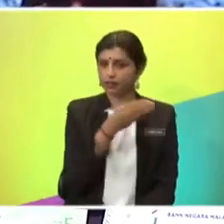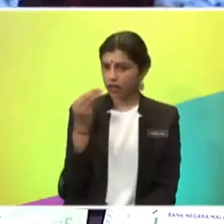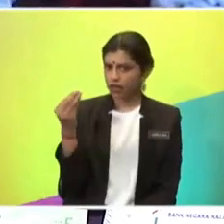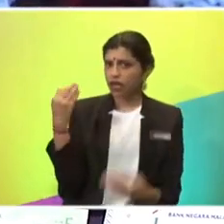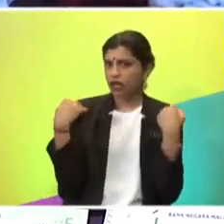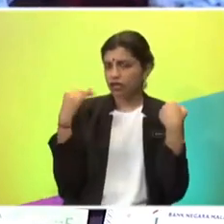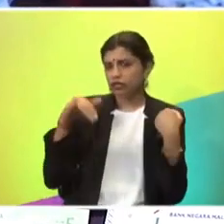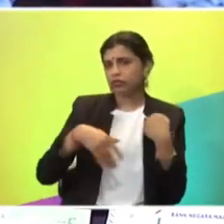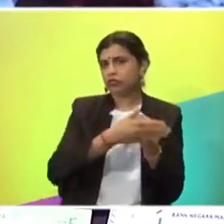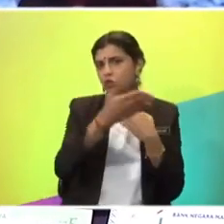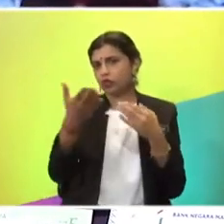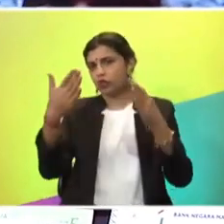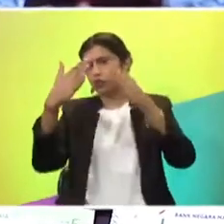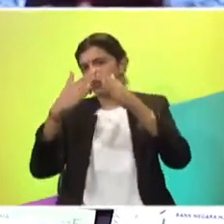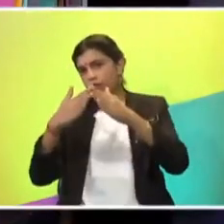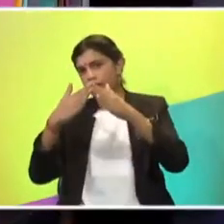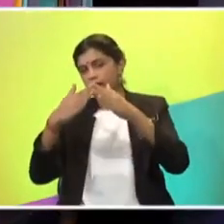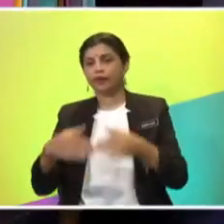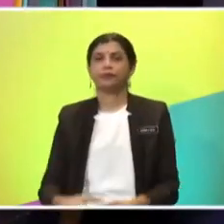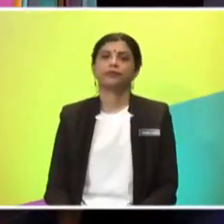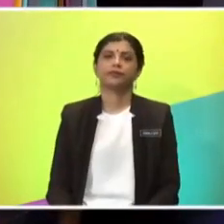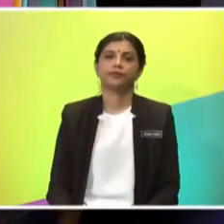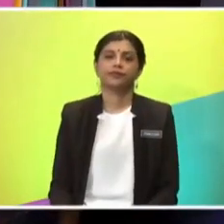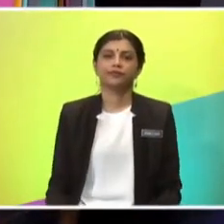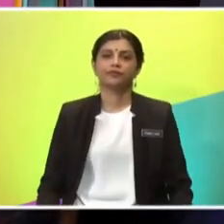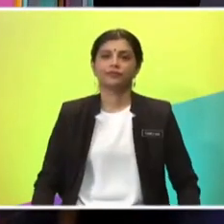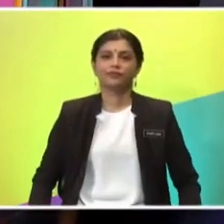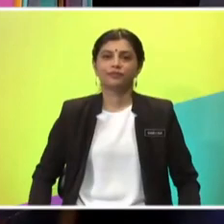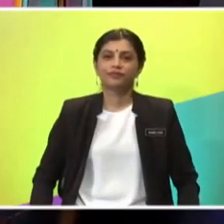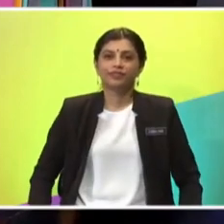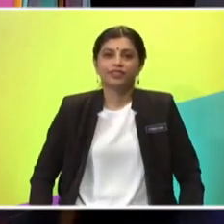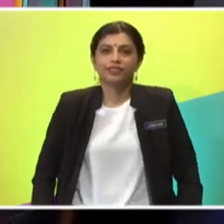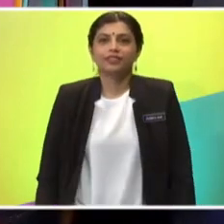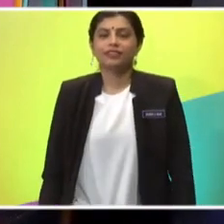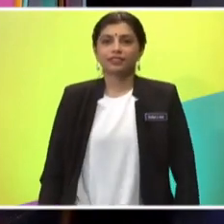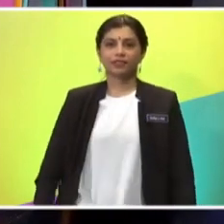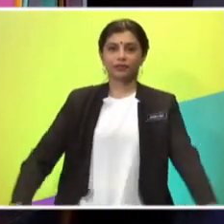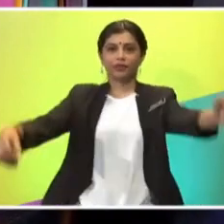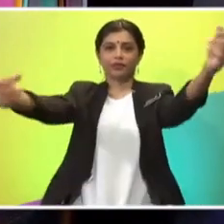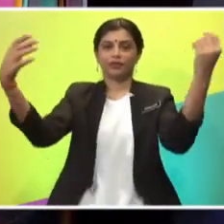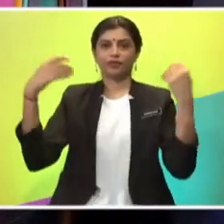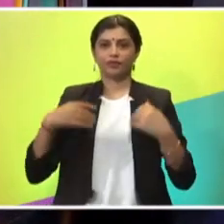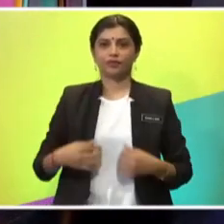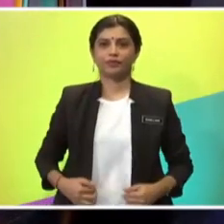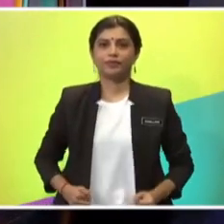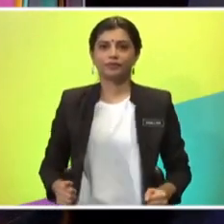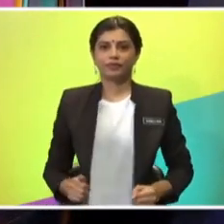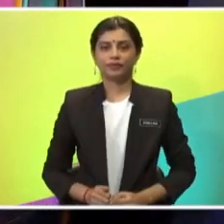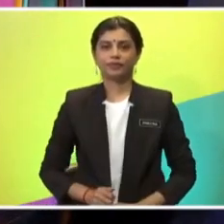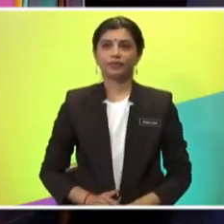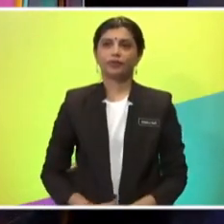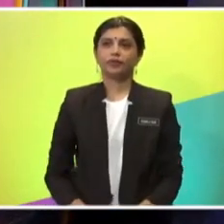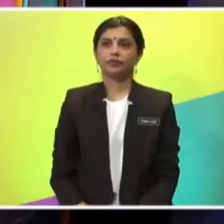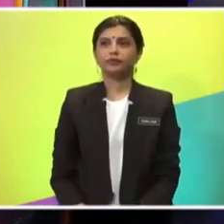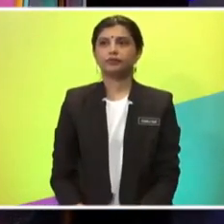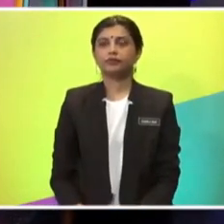cikgu. Abang macam kat comel yang kat Google Meet je abang. Kat rumah macam cakap tak comel pun. Tak semua comel-comel adik-adik saya ni insya-Allah. Baik, cikgu